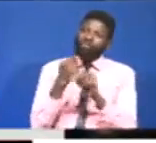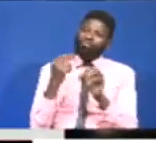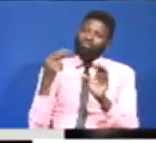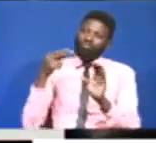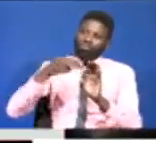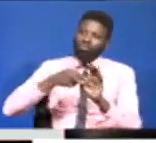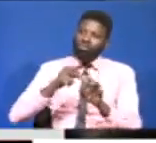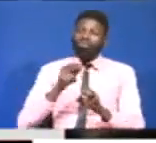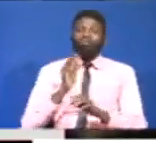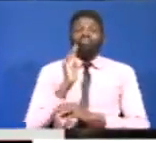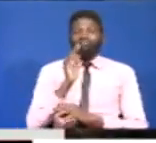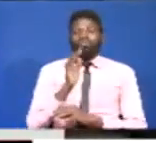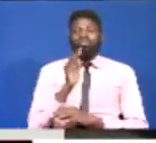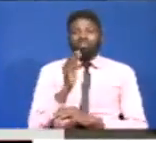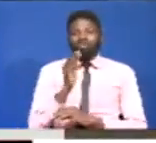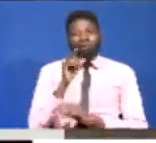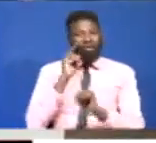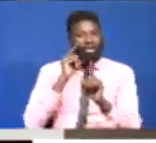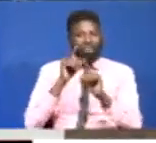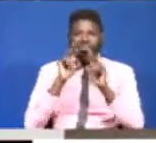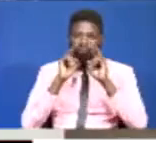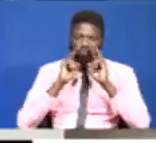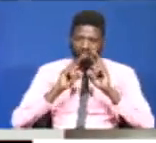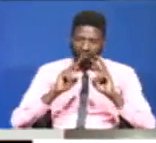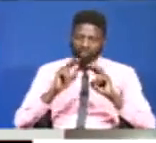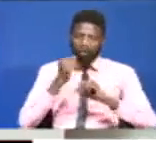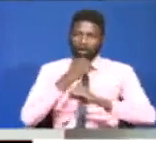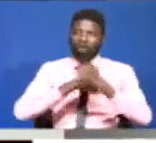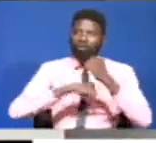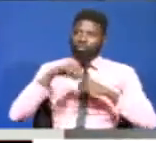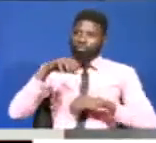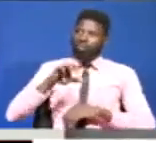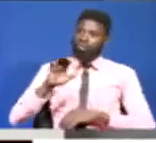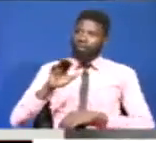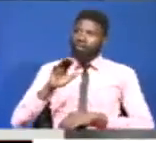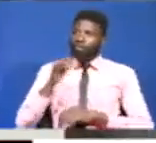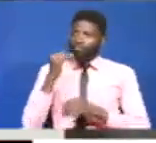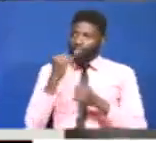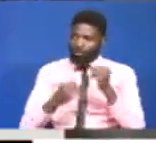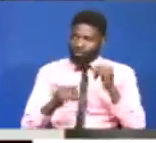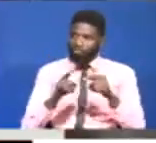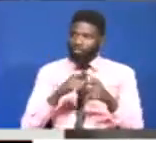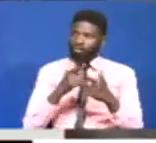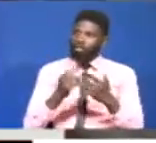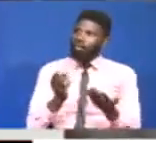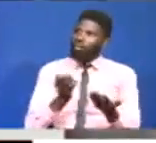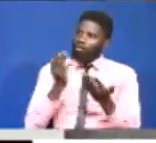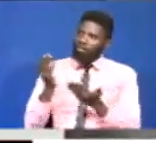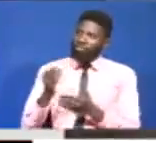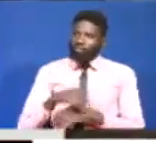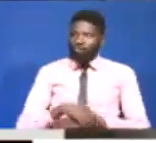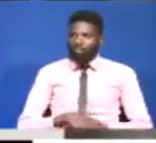kwa shughuli za amani za nchi ya Kongo. Na mwisho yangu, alafu baadhi ya vikundi vinasema